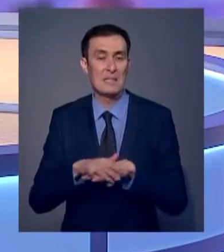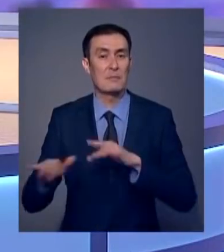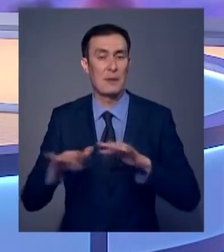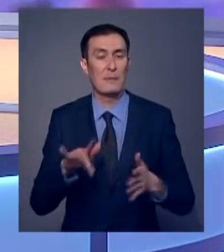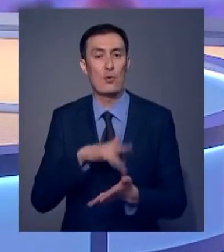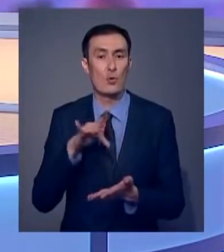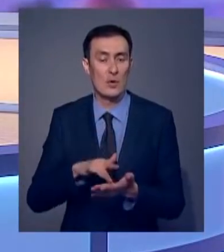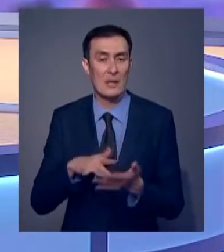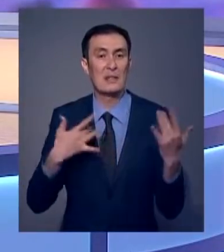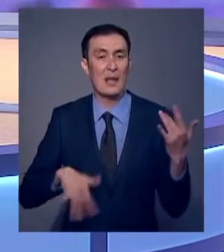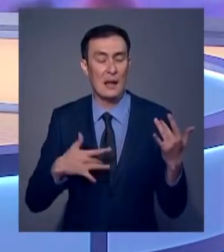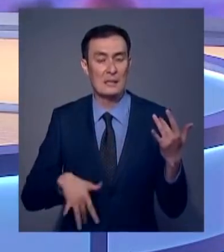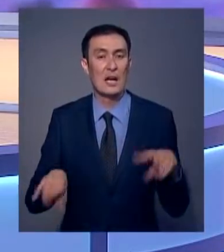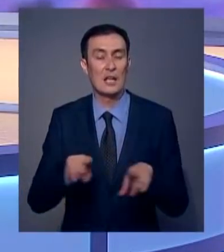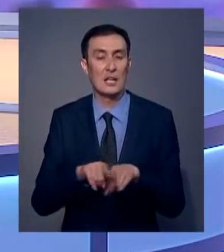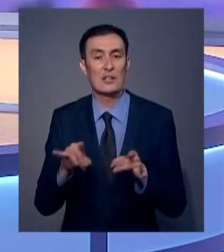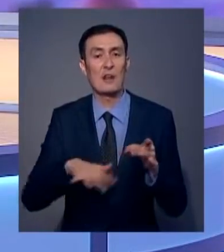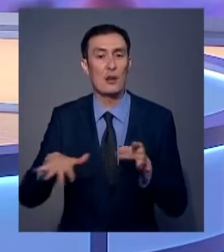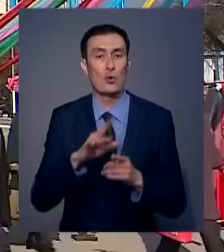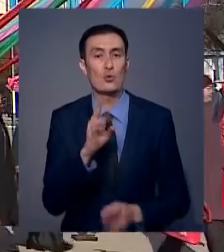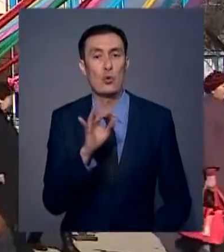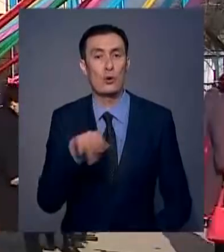и Кордайском районе.